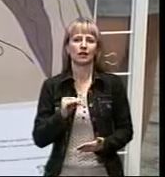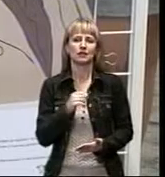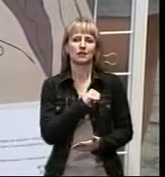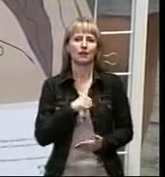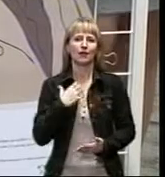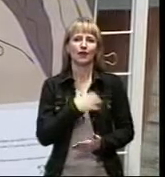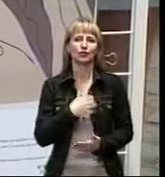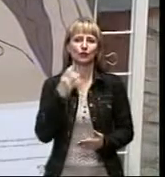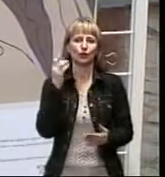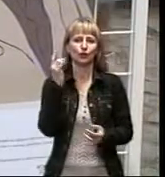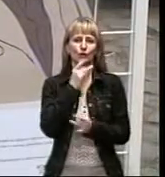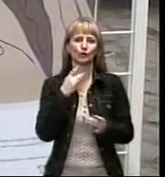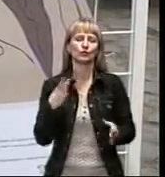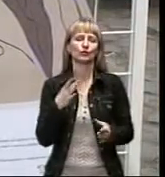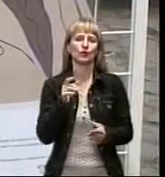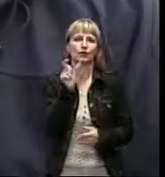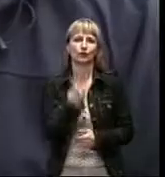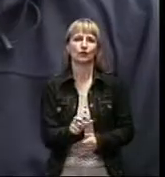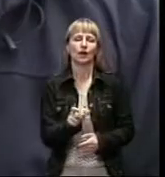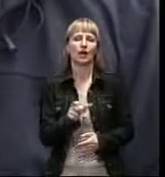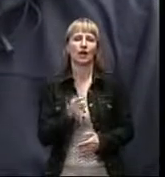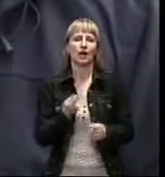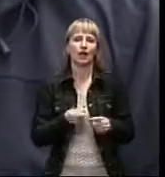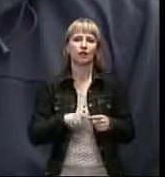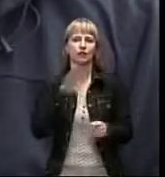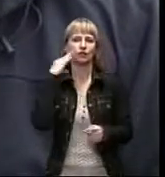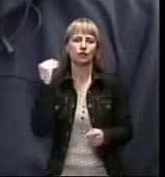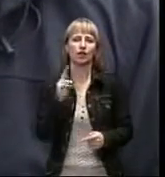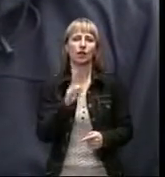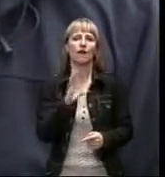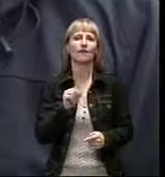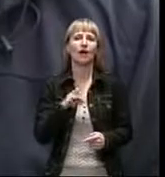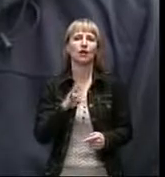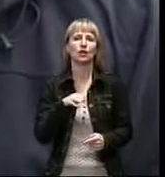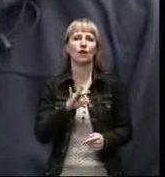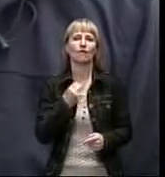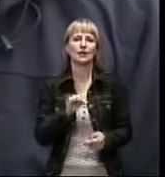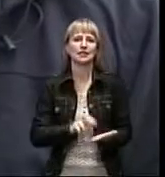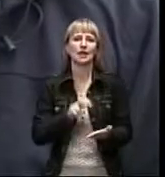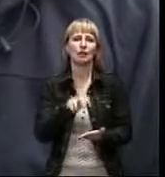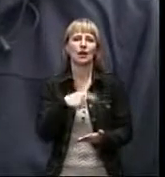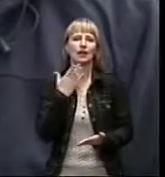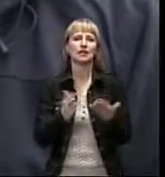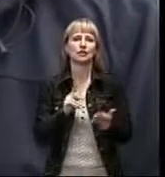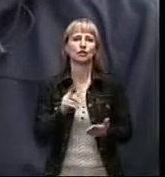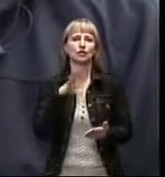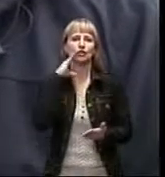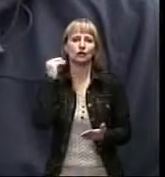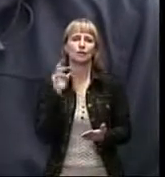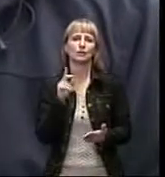фігури Тараса Григоровича Шевченка. Саме ця експозиція «Квантовий стрибок», вона дає от розуміння, якби Шевченко був кимось